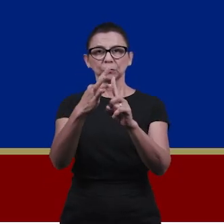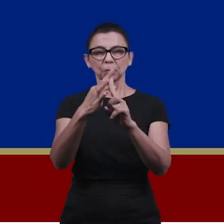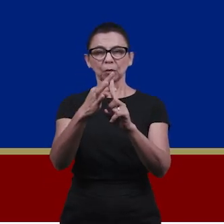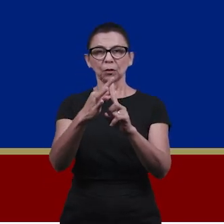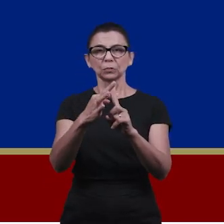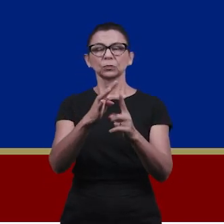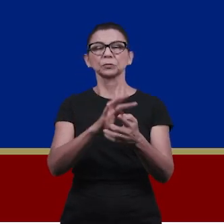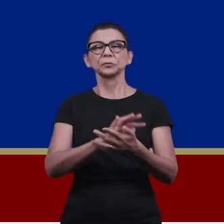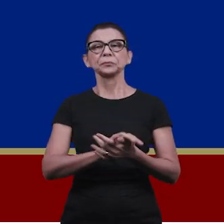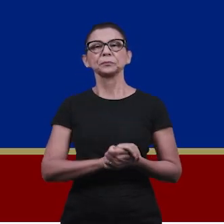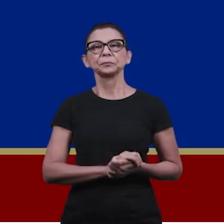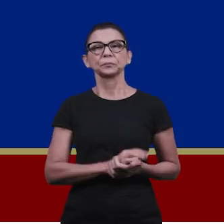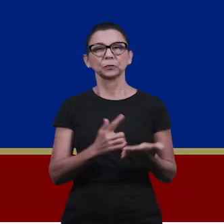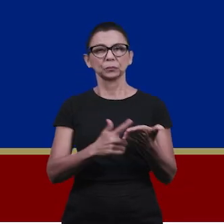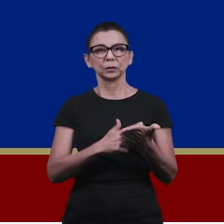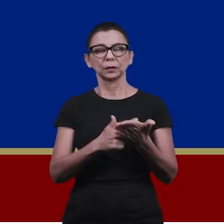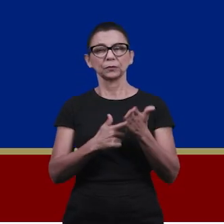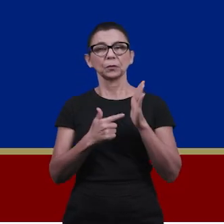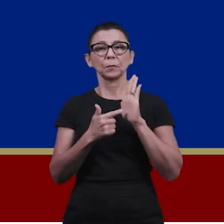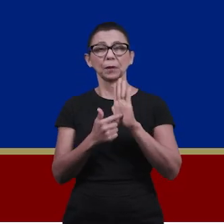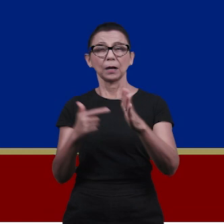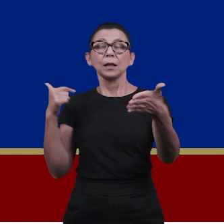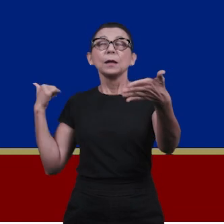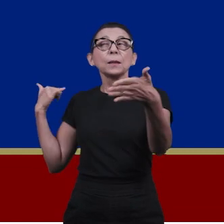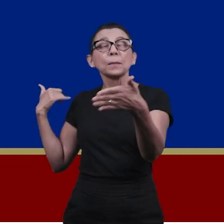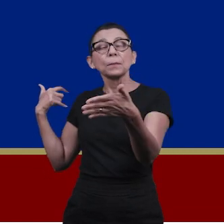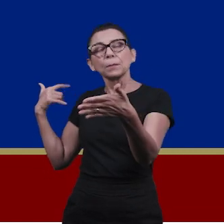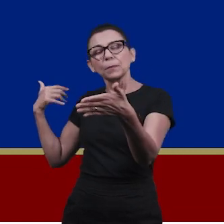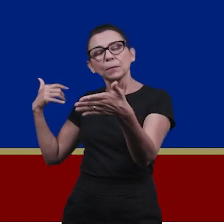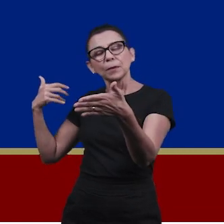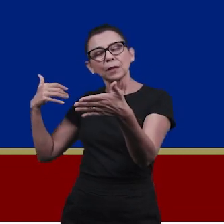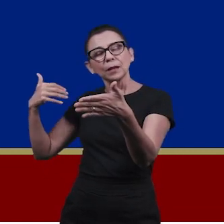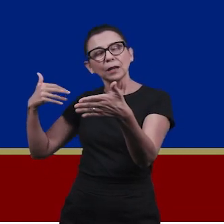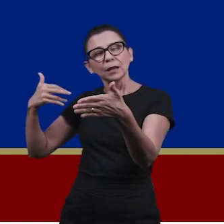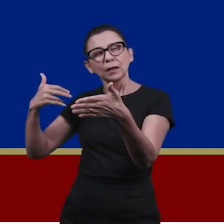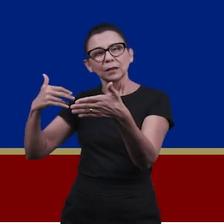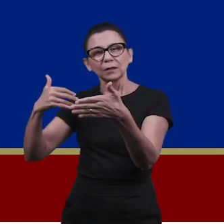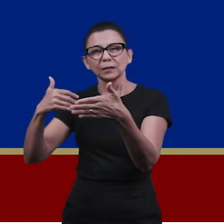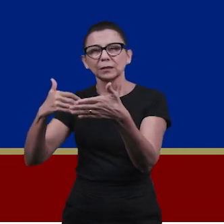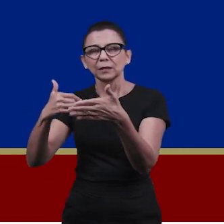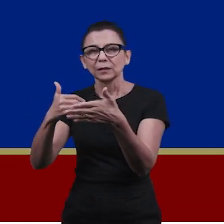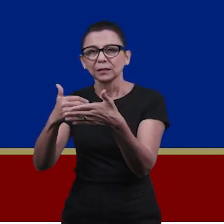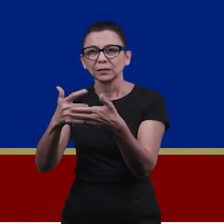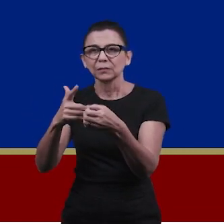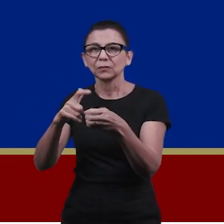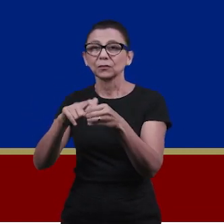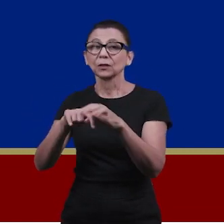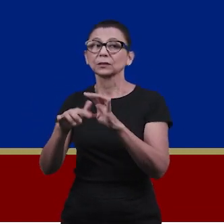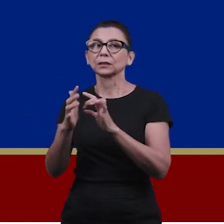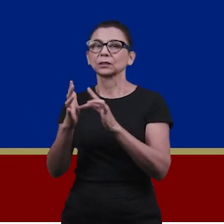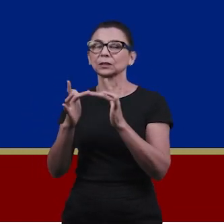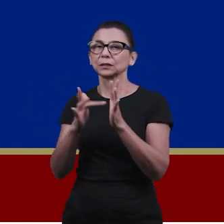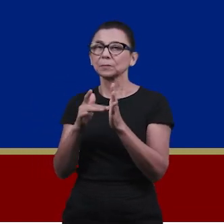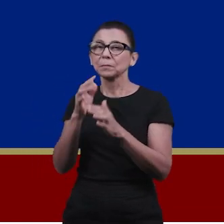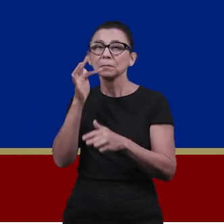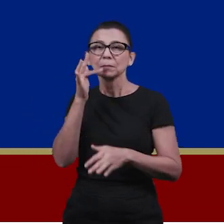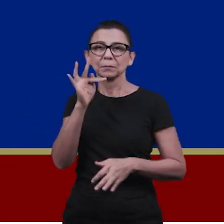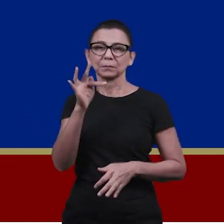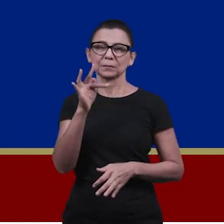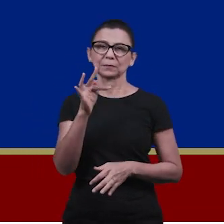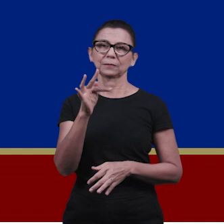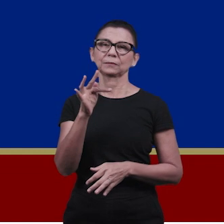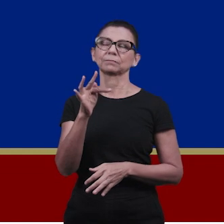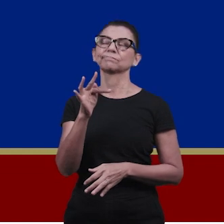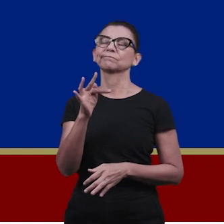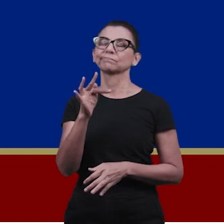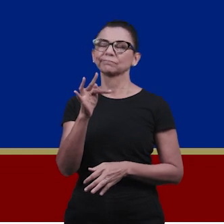temps, c'est-à-dire dans la proximité des jours du retour du Seigneur Jésus, le temps du bientôt,